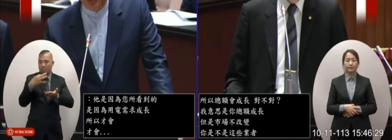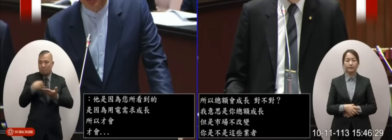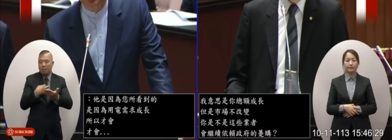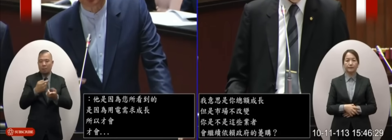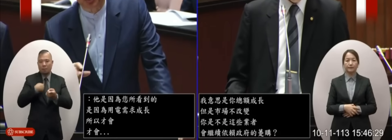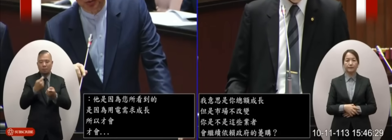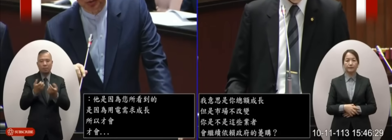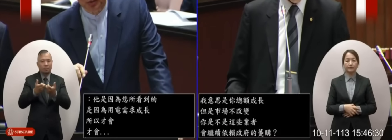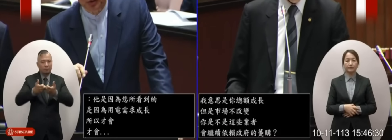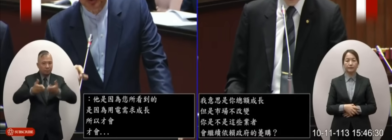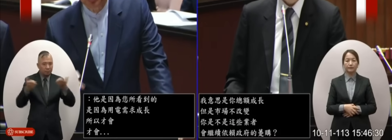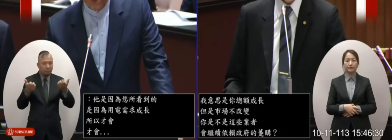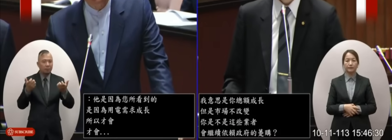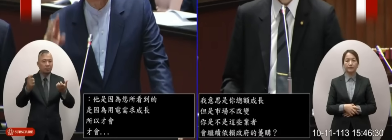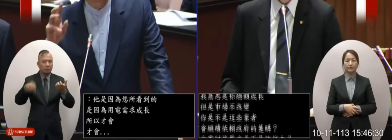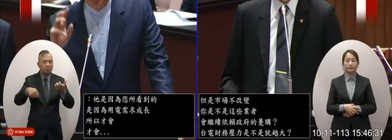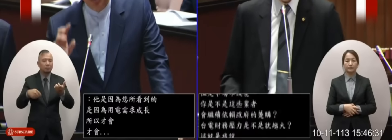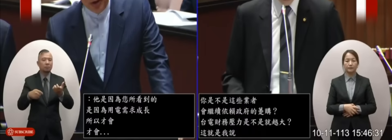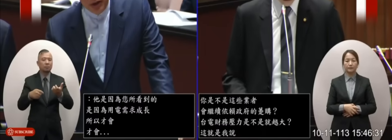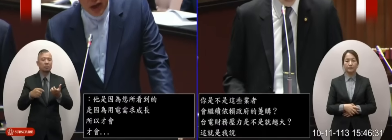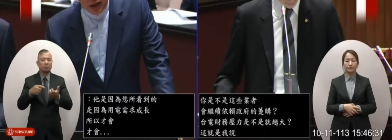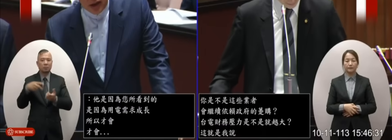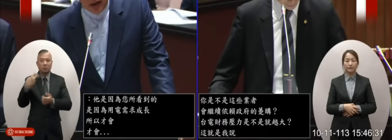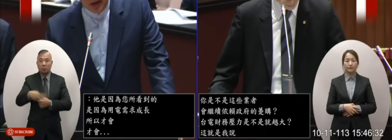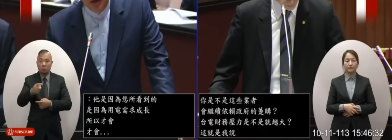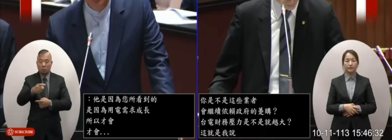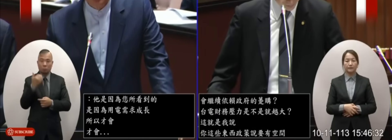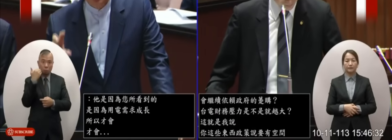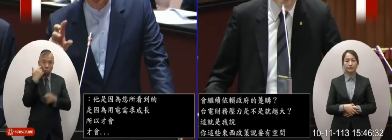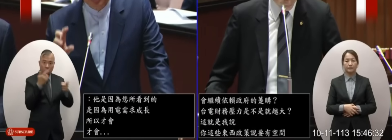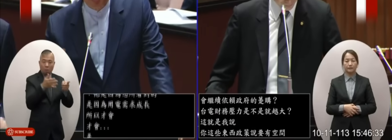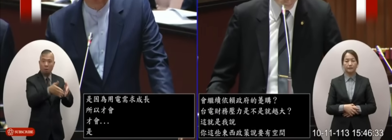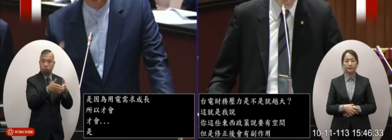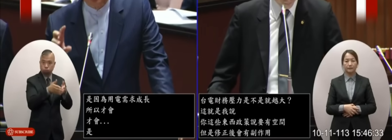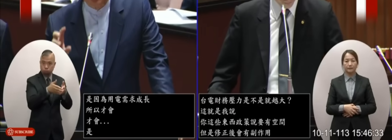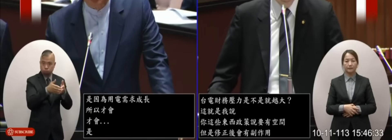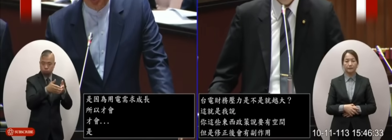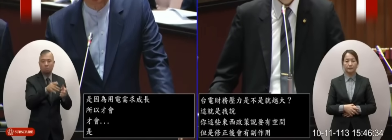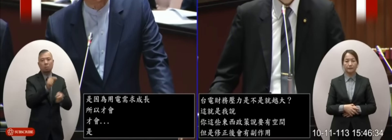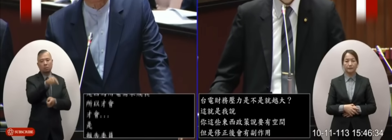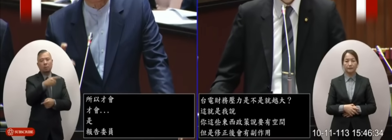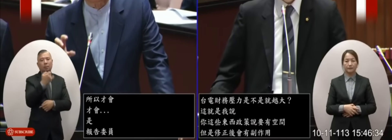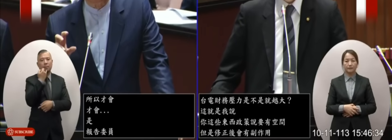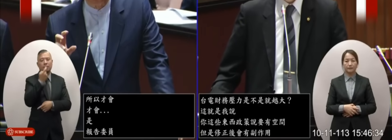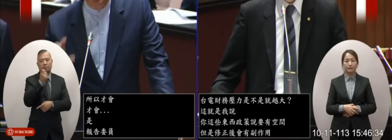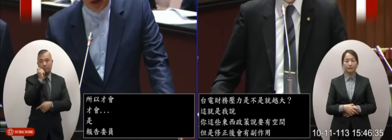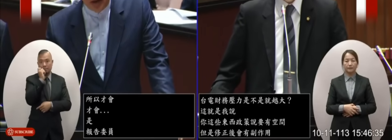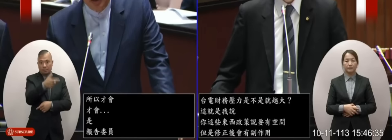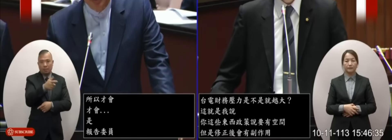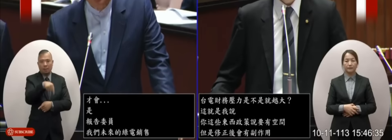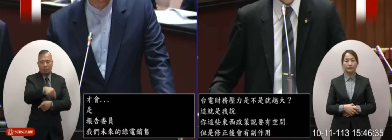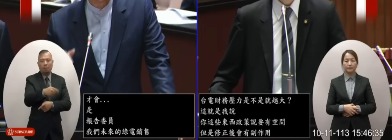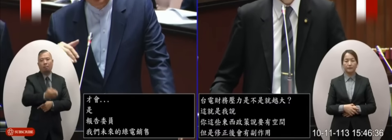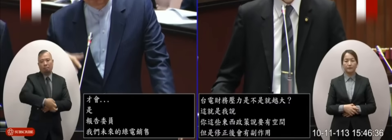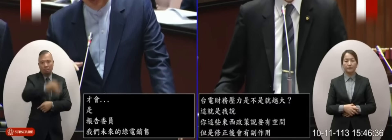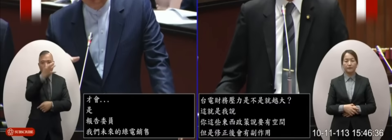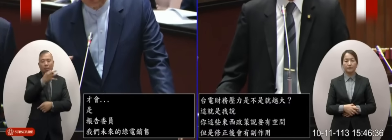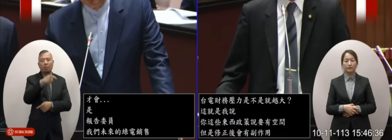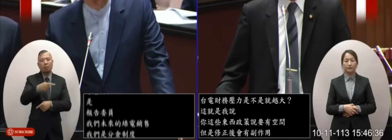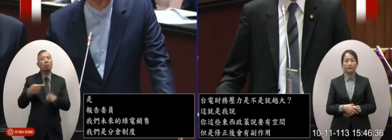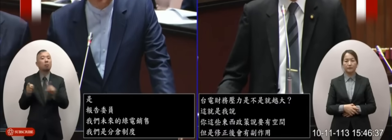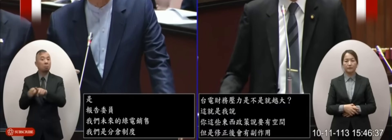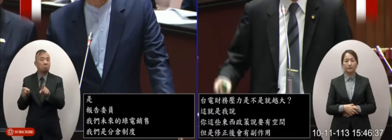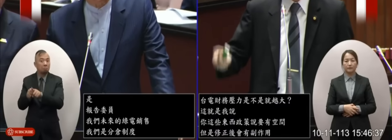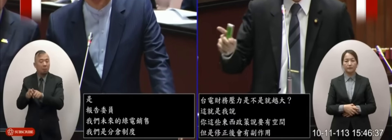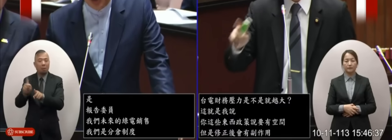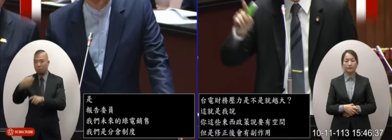是分仓制度，所以需要绿电的，它可以购买更高的这个绿电。 院长， 那么一般我